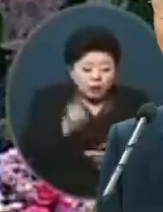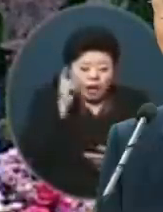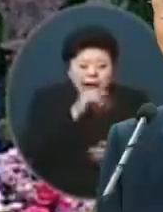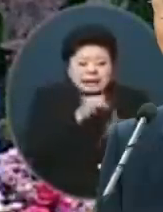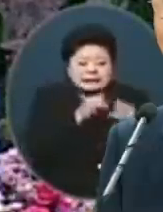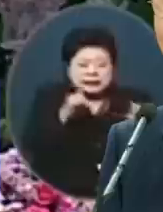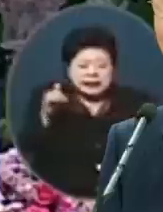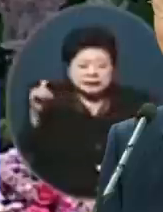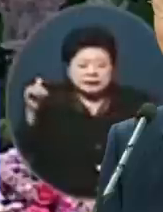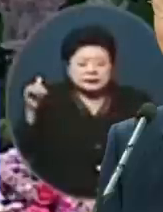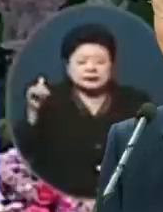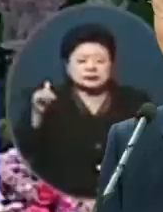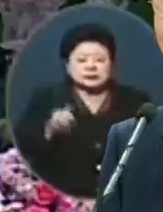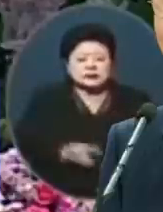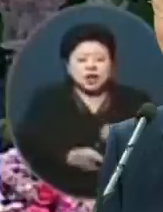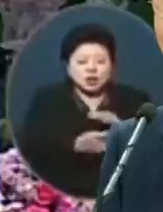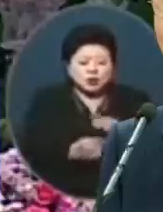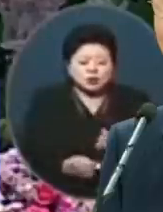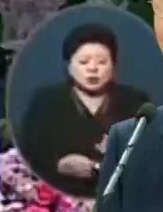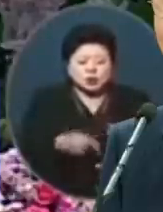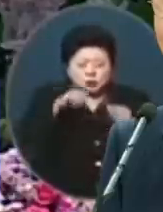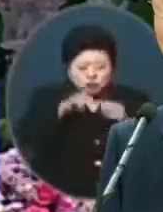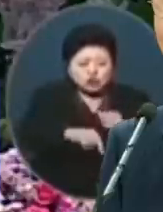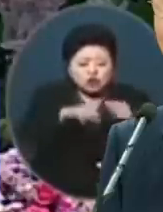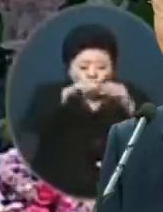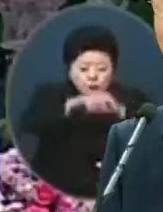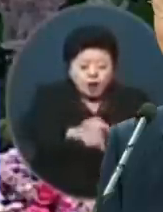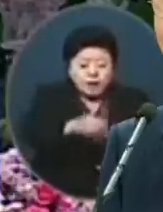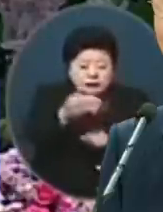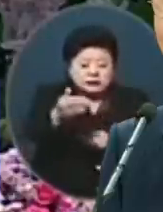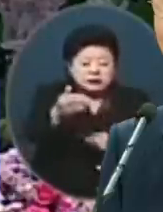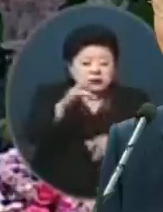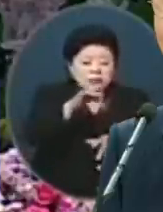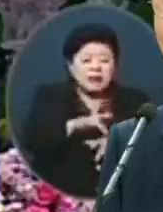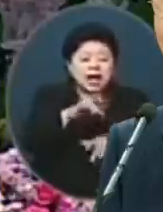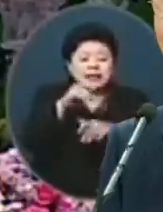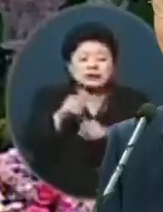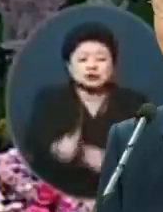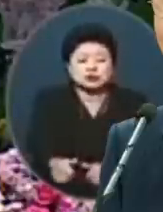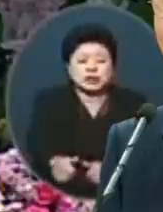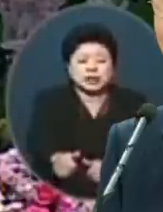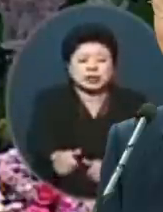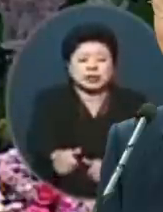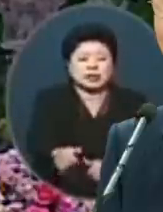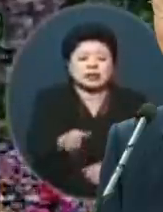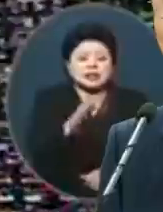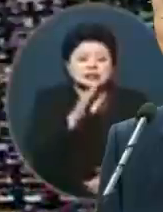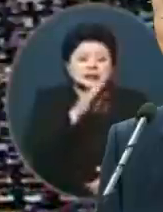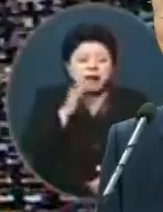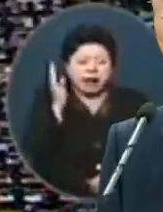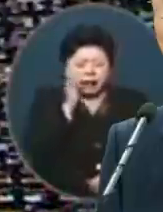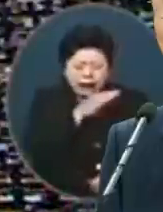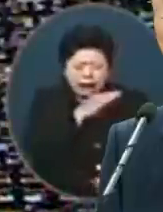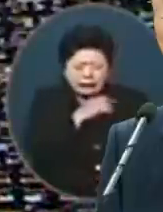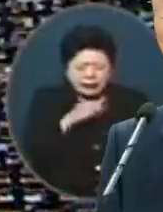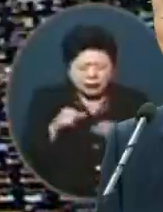자는 도적질하고 죽이고 멸망시키는 마귀를 쫓아서 참으로 악을 행하는